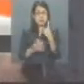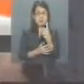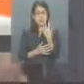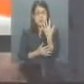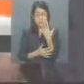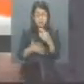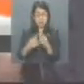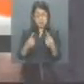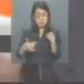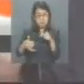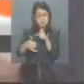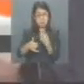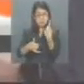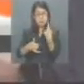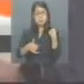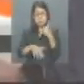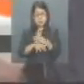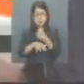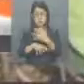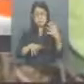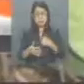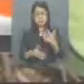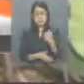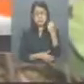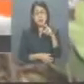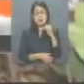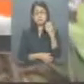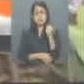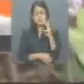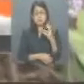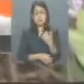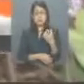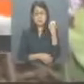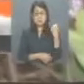ดปืนได้ M16 1กระบอกปืนลูกซองกระบอกปืนพก1กระบ